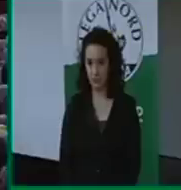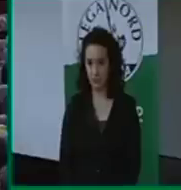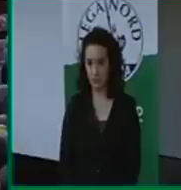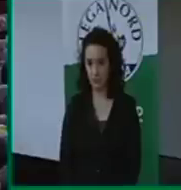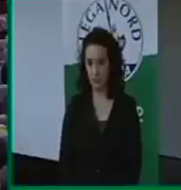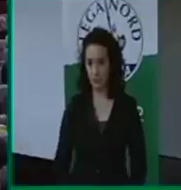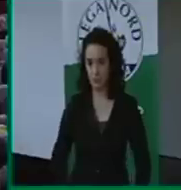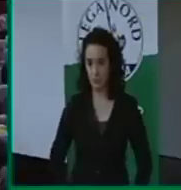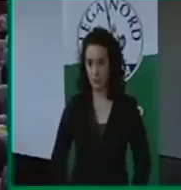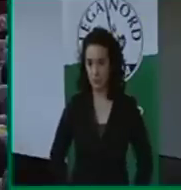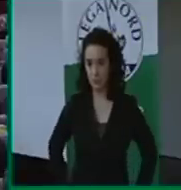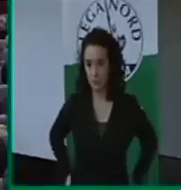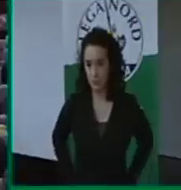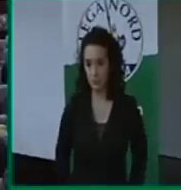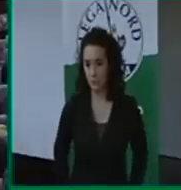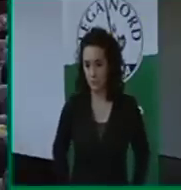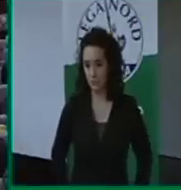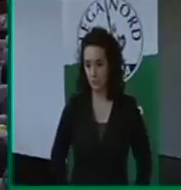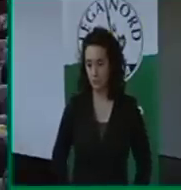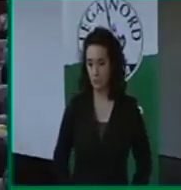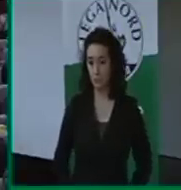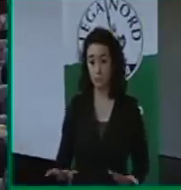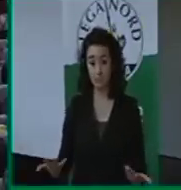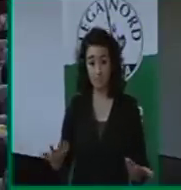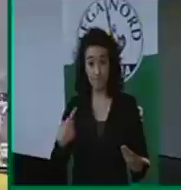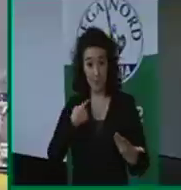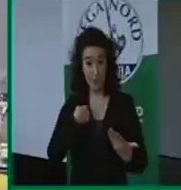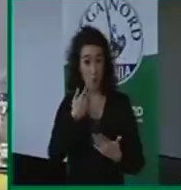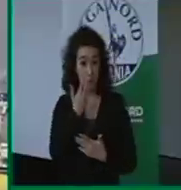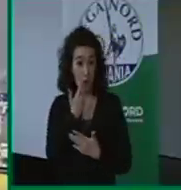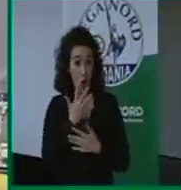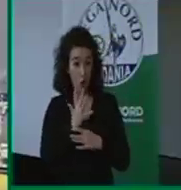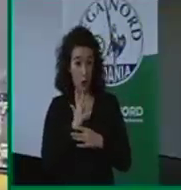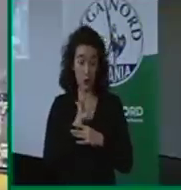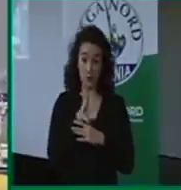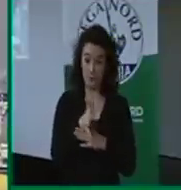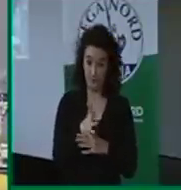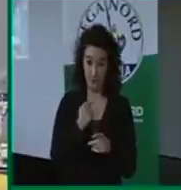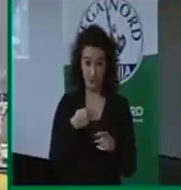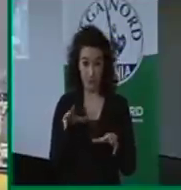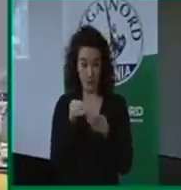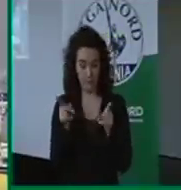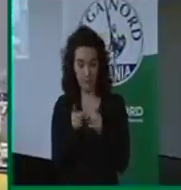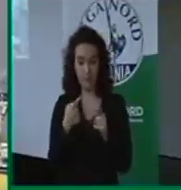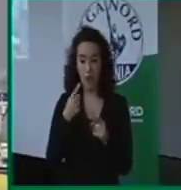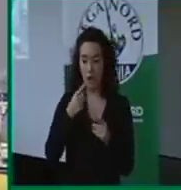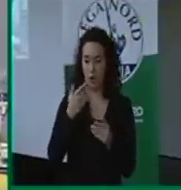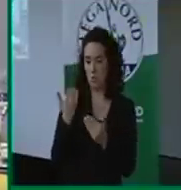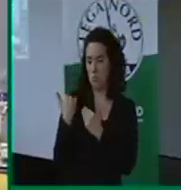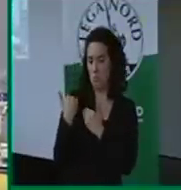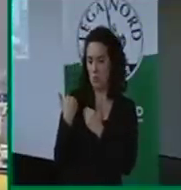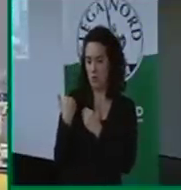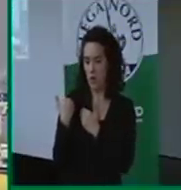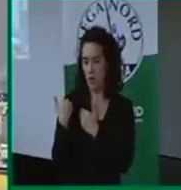Sud Allora posso fare solo una piccola introduzione nei giorni scorsi della padan abbiamo il